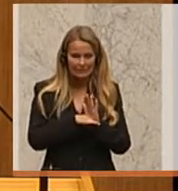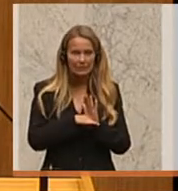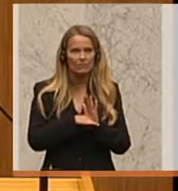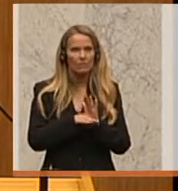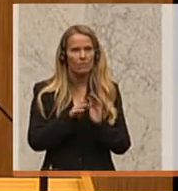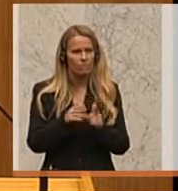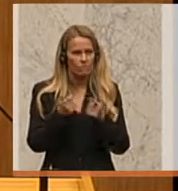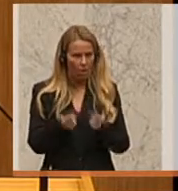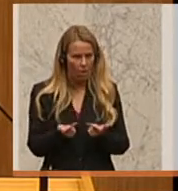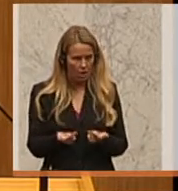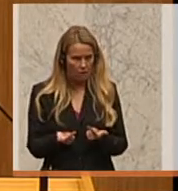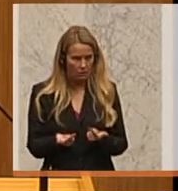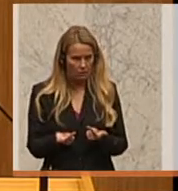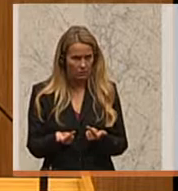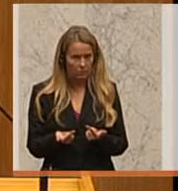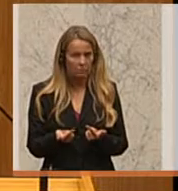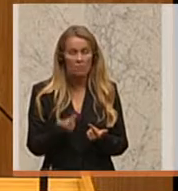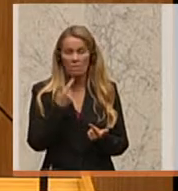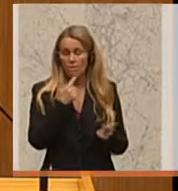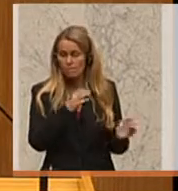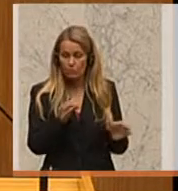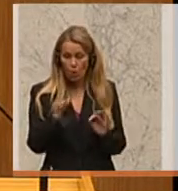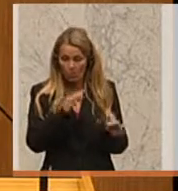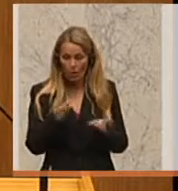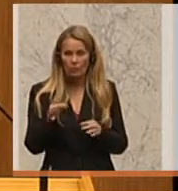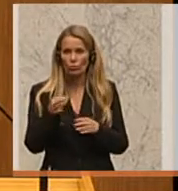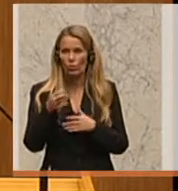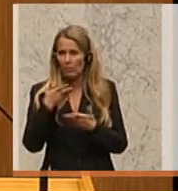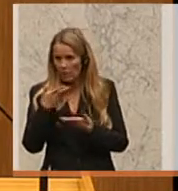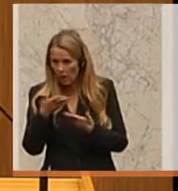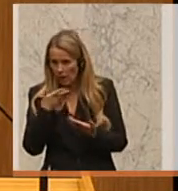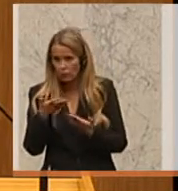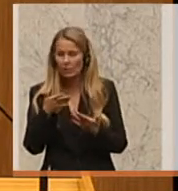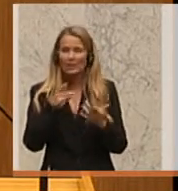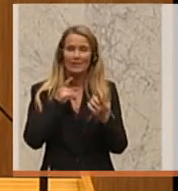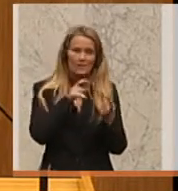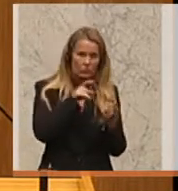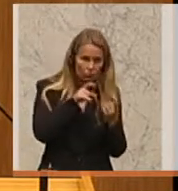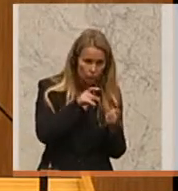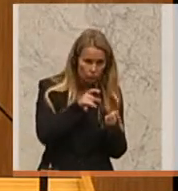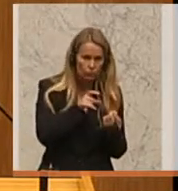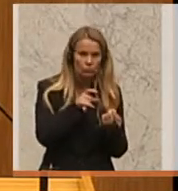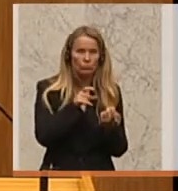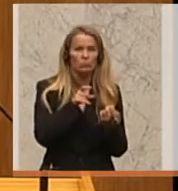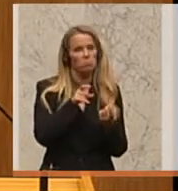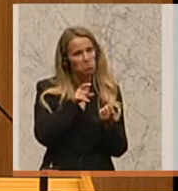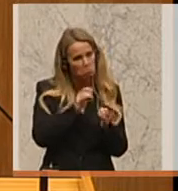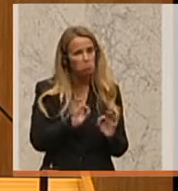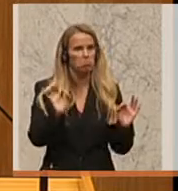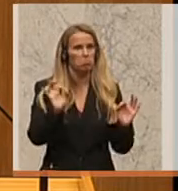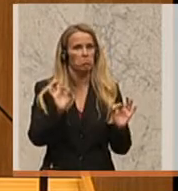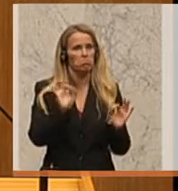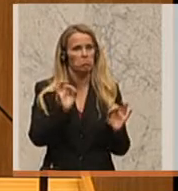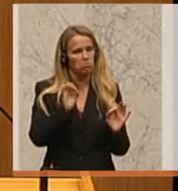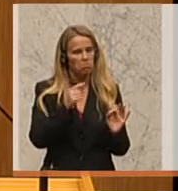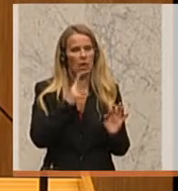Gesetzesvorlage kommt, wo die Vorbereitungen, wo die Beratungen, wo die Diskussionen vorbildlich waren und auch